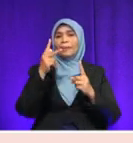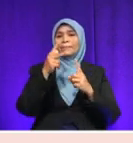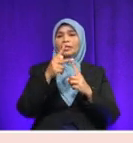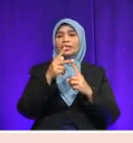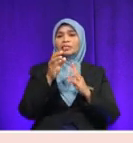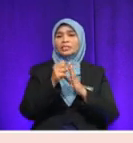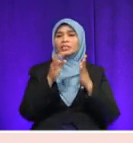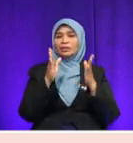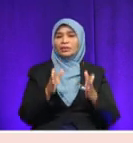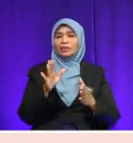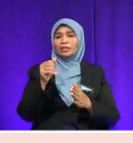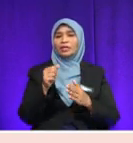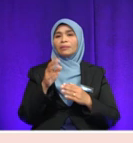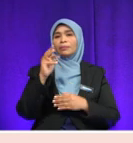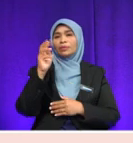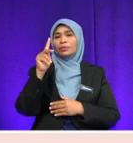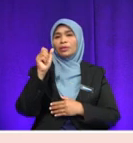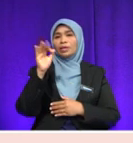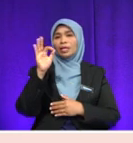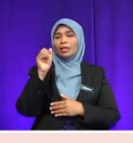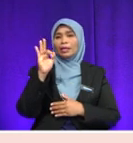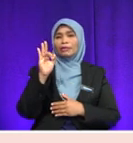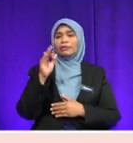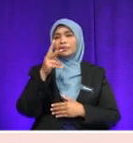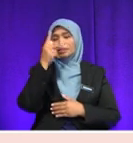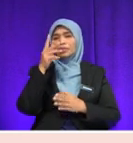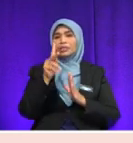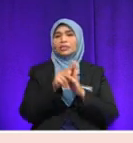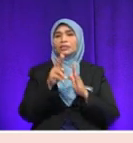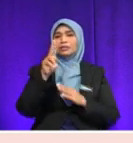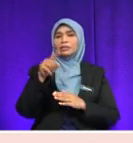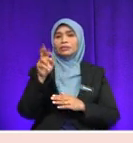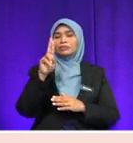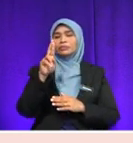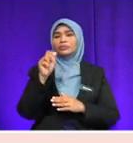seseorang yang bukanlah karena keunggulannya tertentu